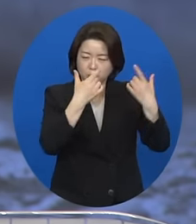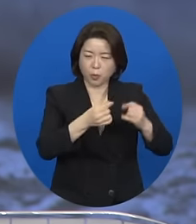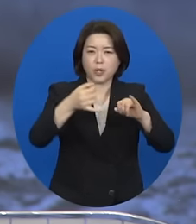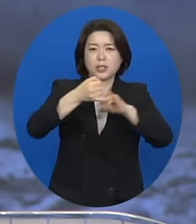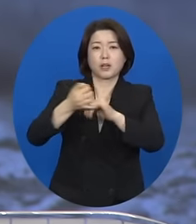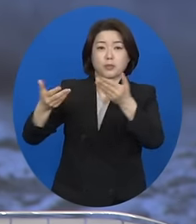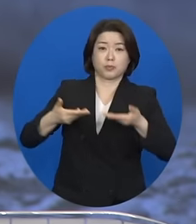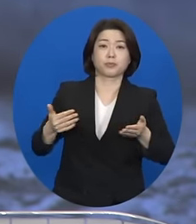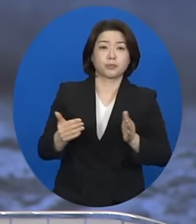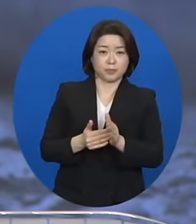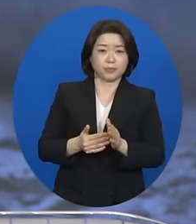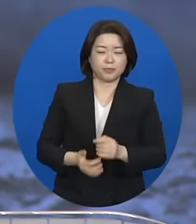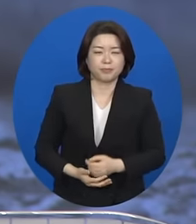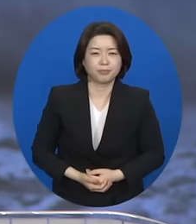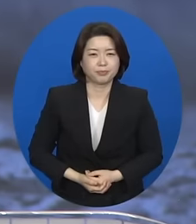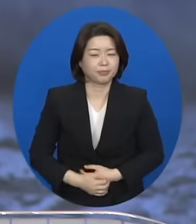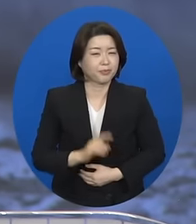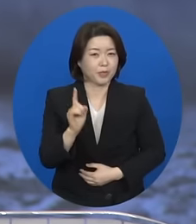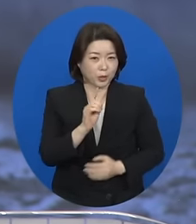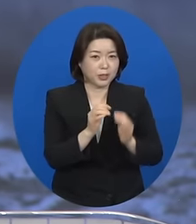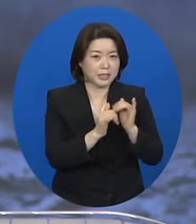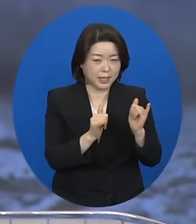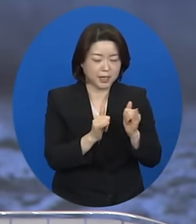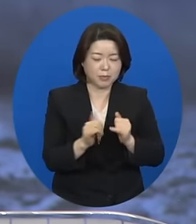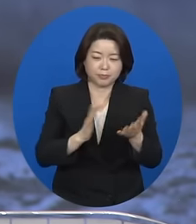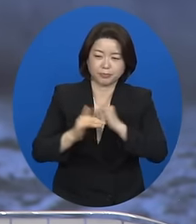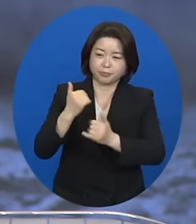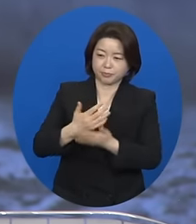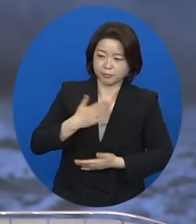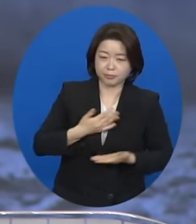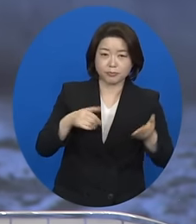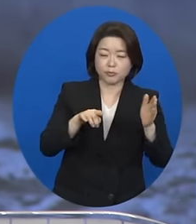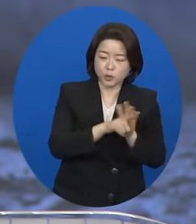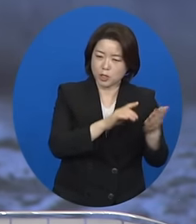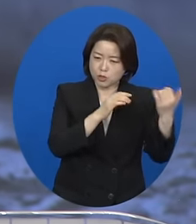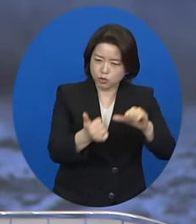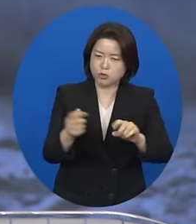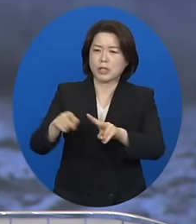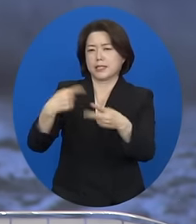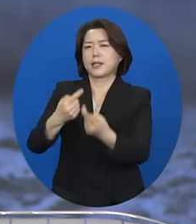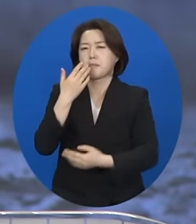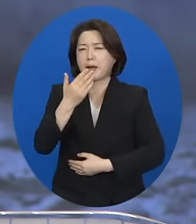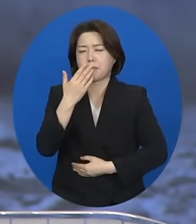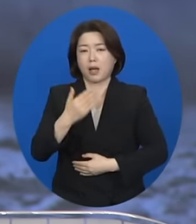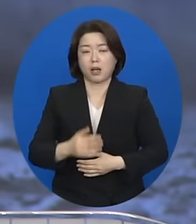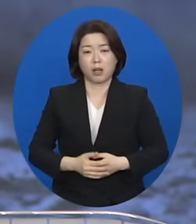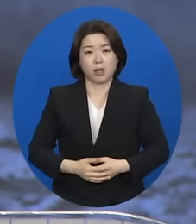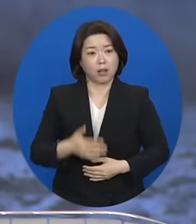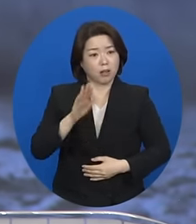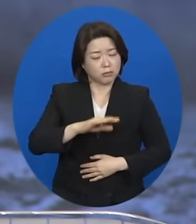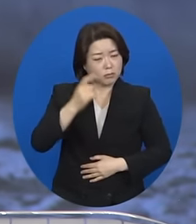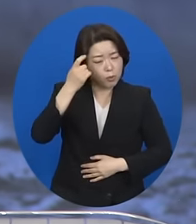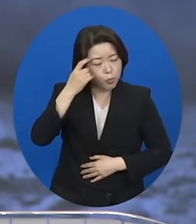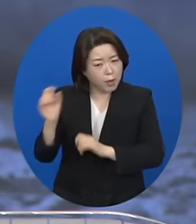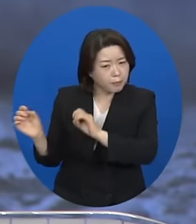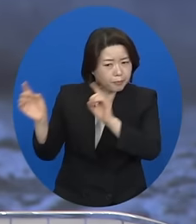약속하셨습니다 어떤 분들은 예수님께서 나를 위해서 죽으신 것은 이해가 가는데 예수님이 왜